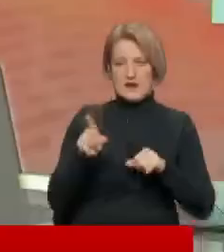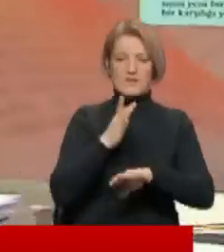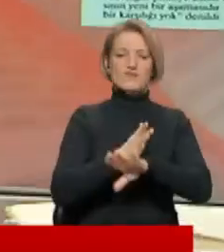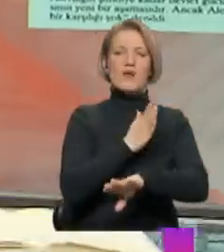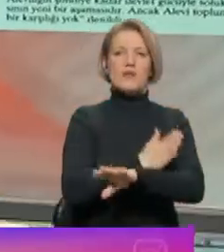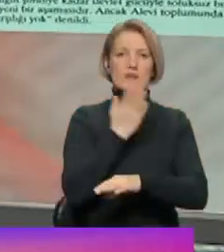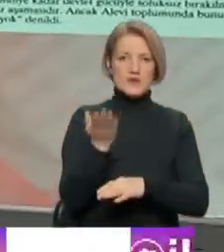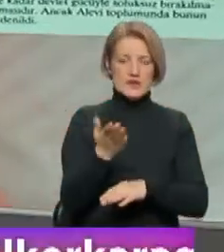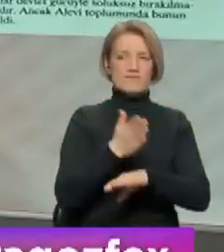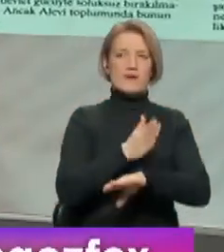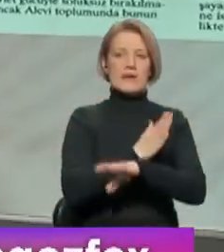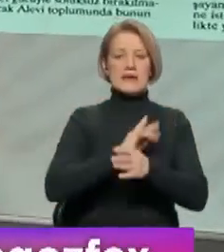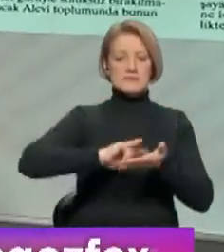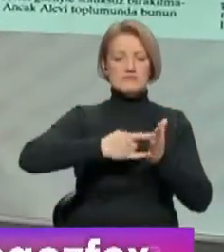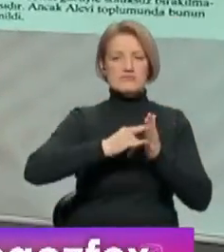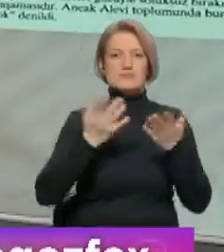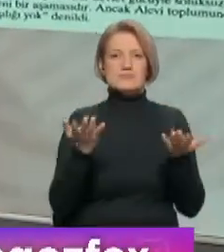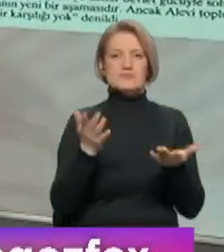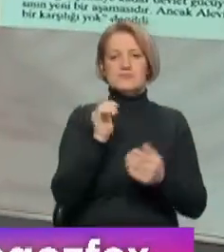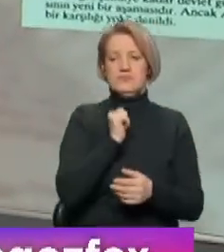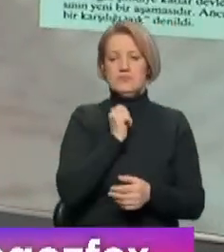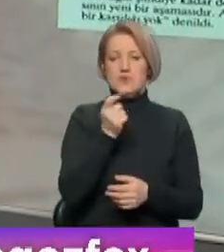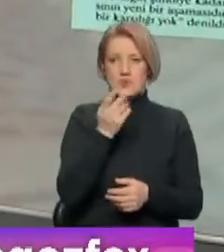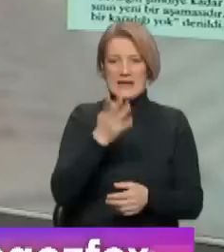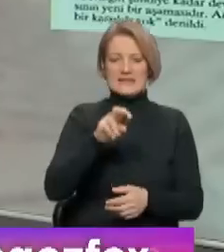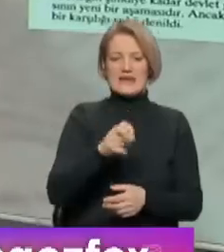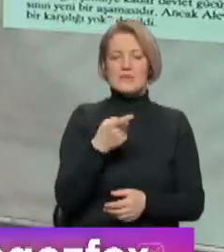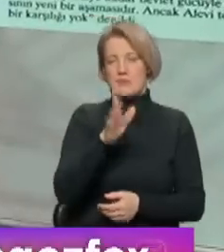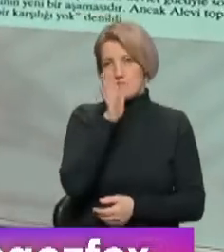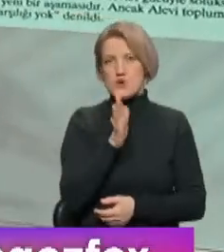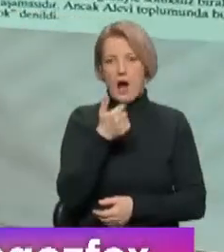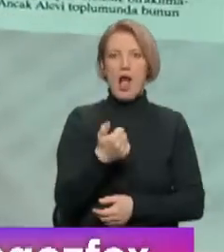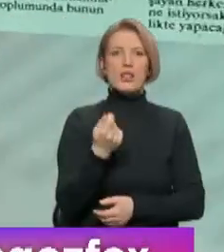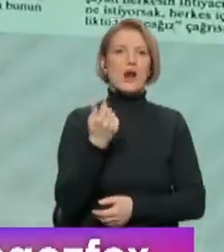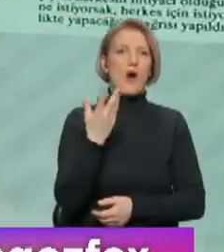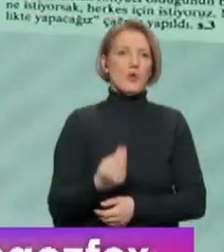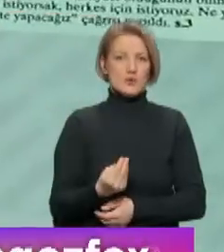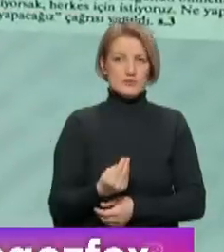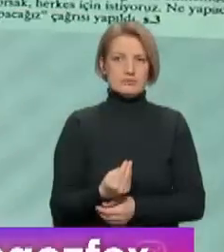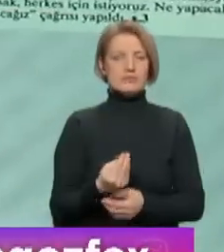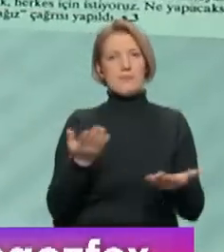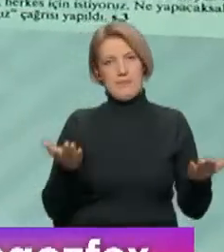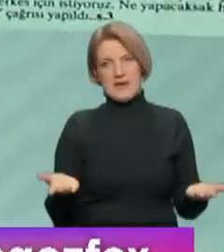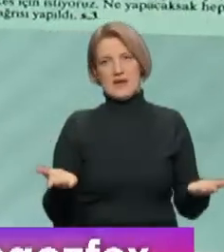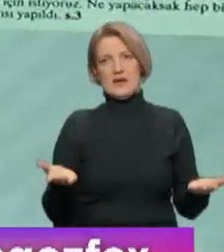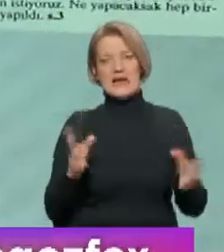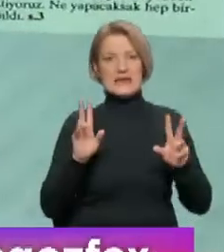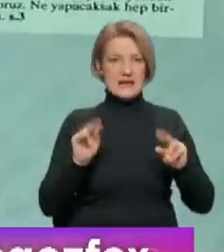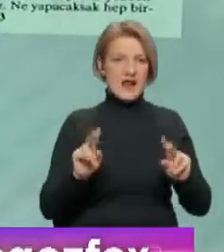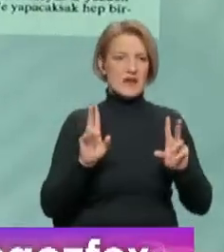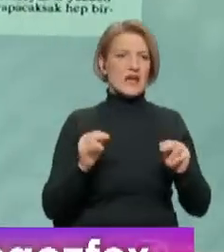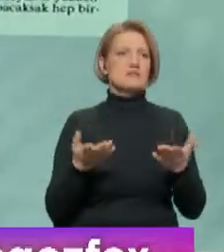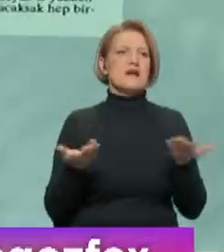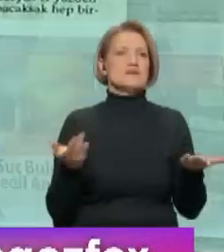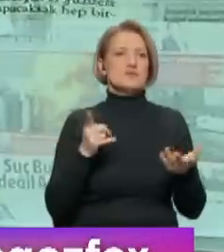vatandaş vatandaşın geçimiyle ilgili asgari ücret 8.500-6 lira oldu peki hani yeter mi